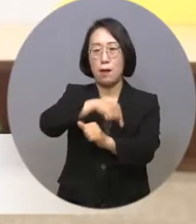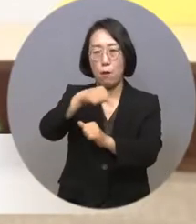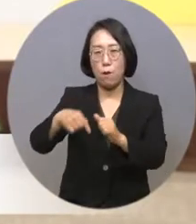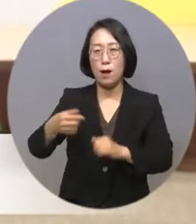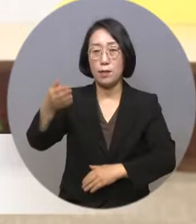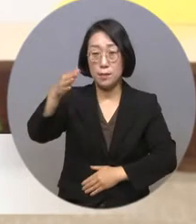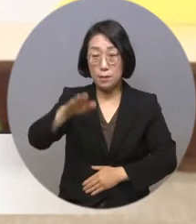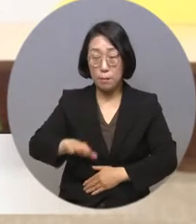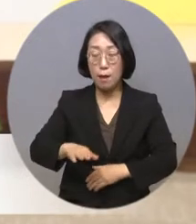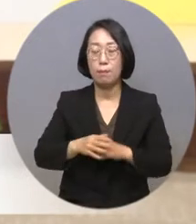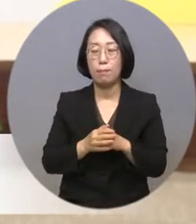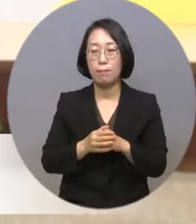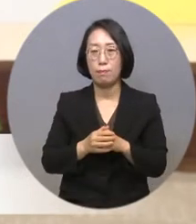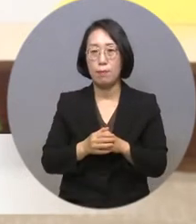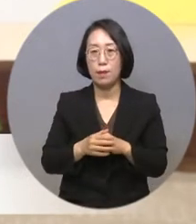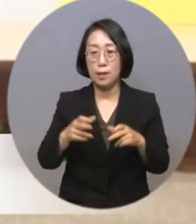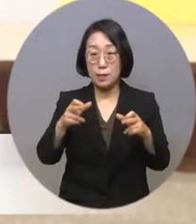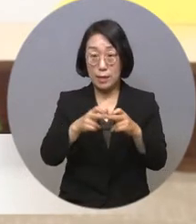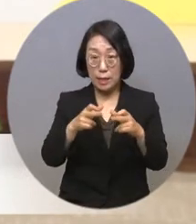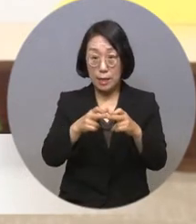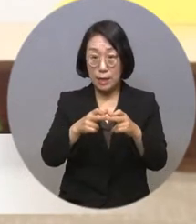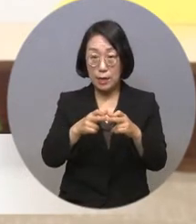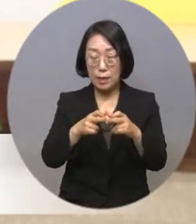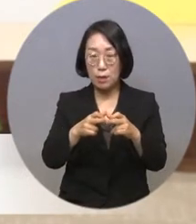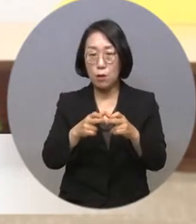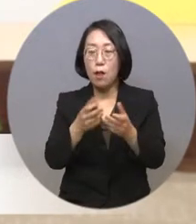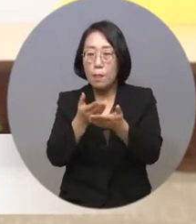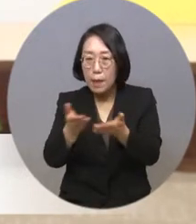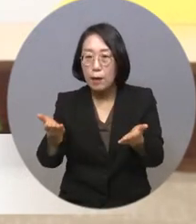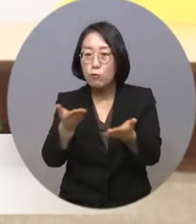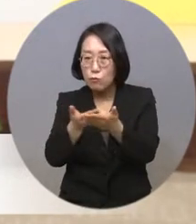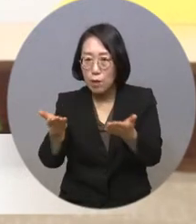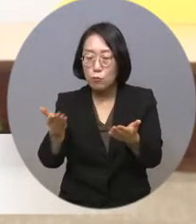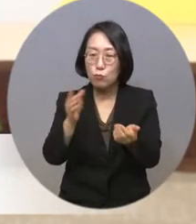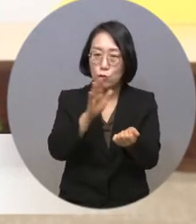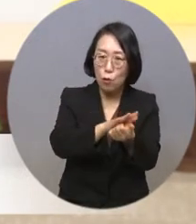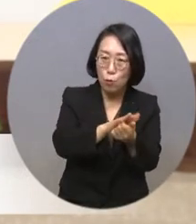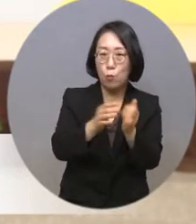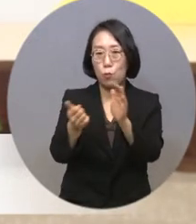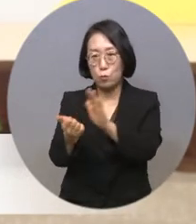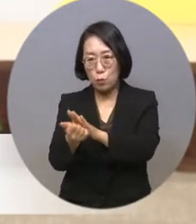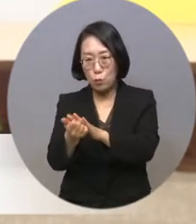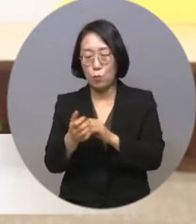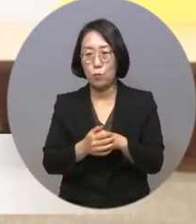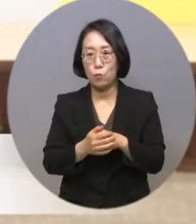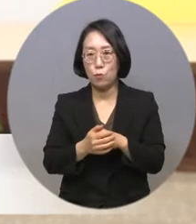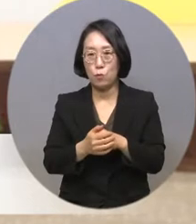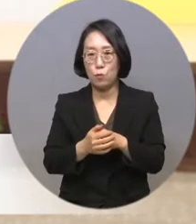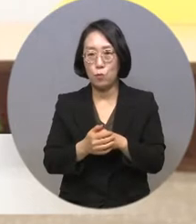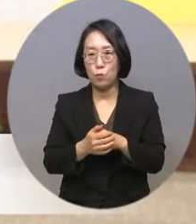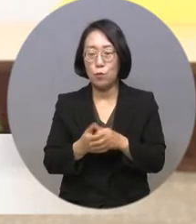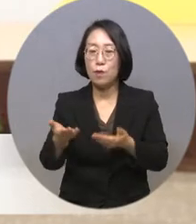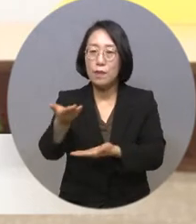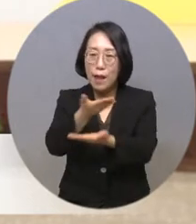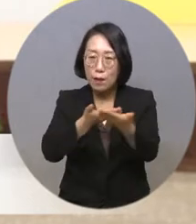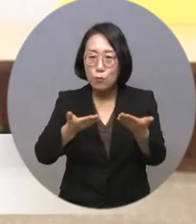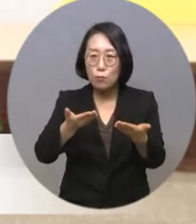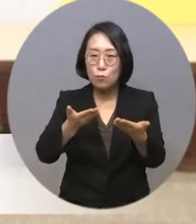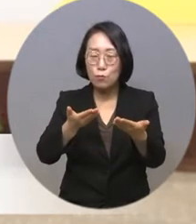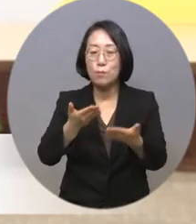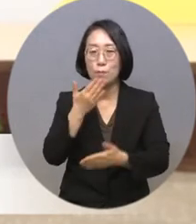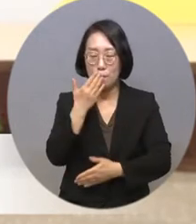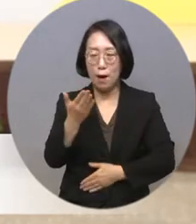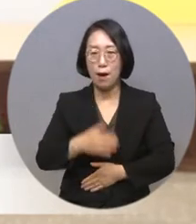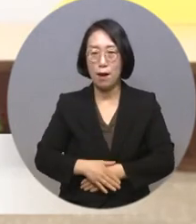장애인들도 이제는 서로 나누고 서로 적음 1 거라도 나눌 수 있는 시대가 되었습니다